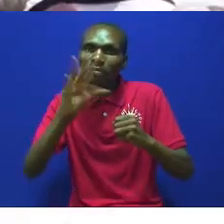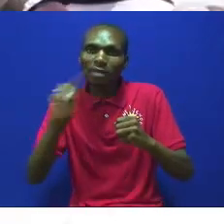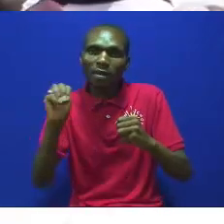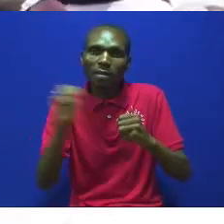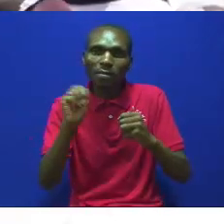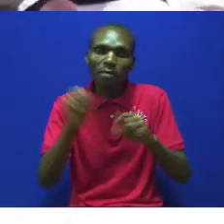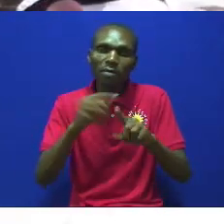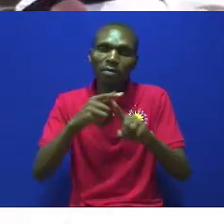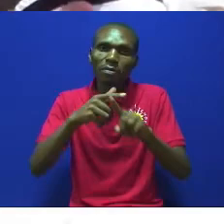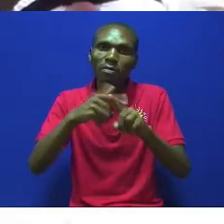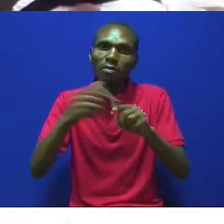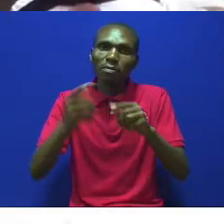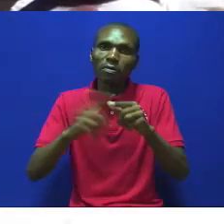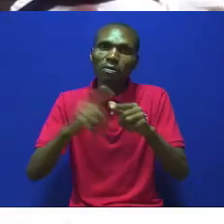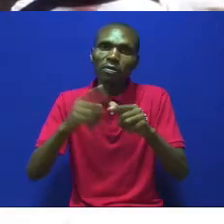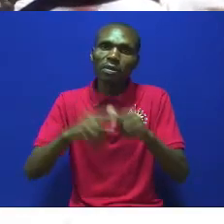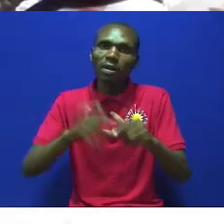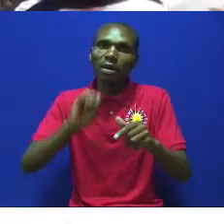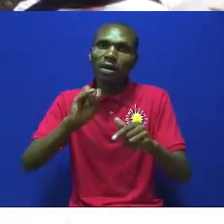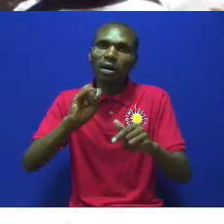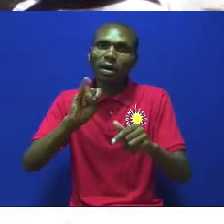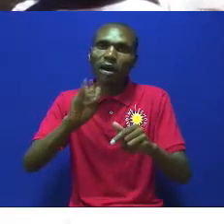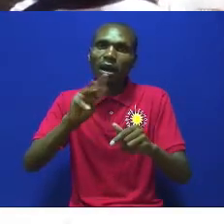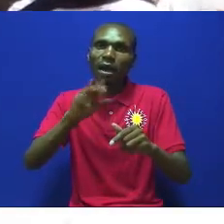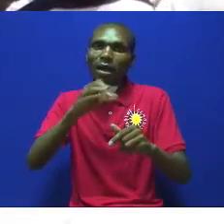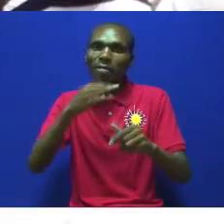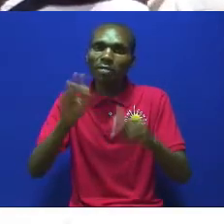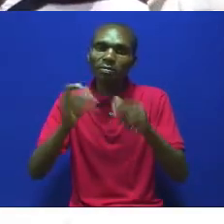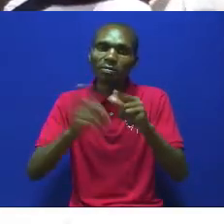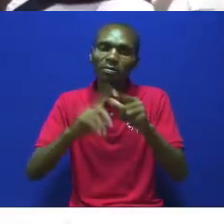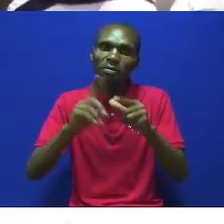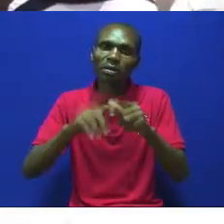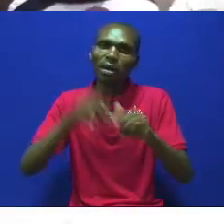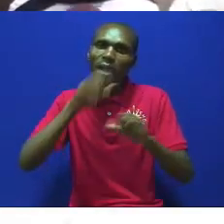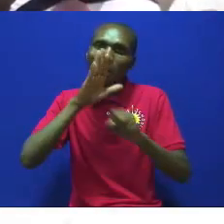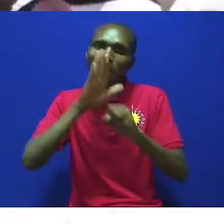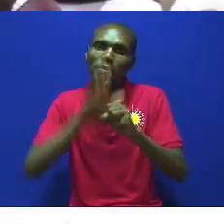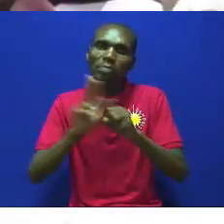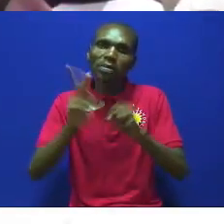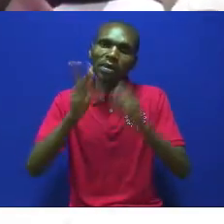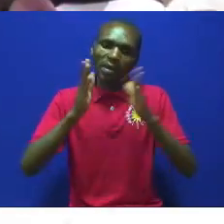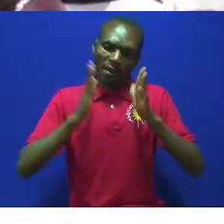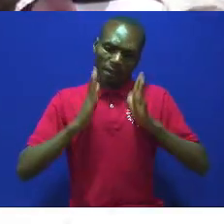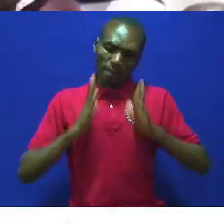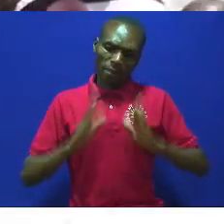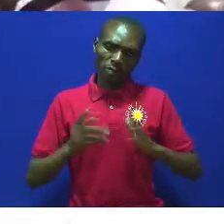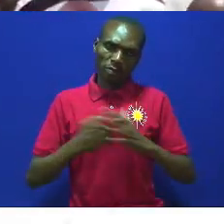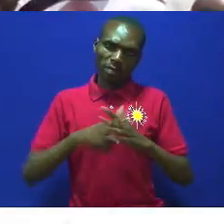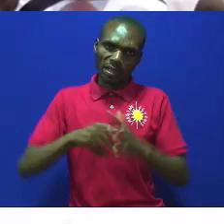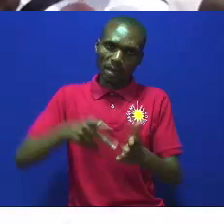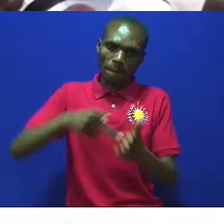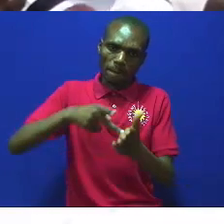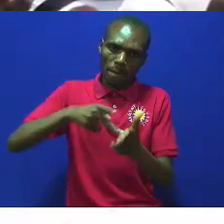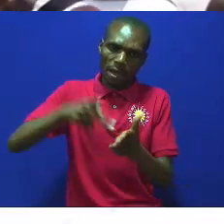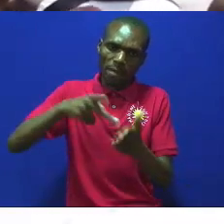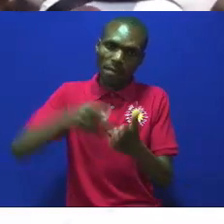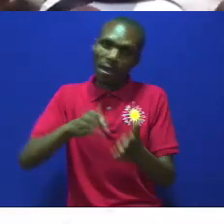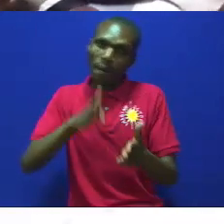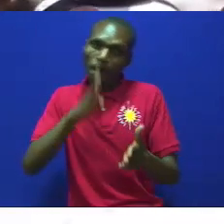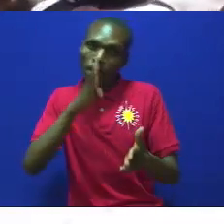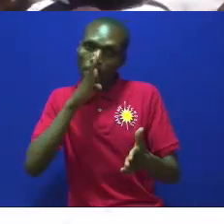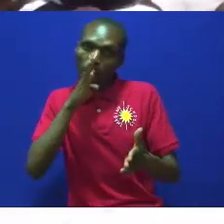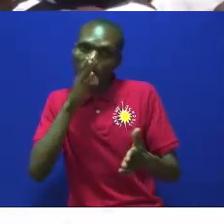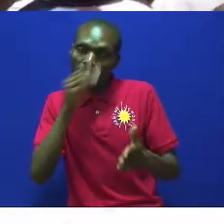sense moya IMF. Voigoni igo aenekilia ba Kenya. Uchaka guwaka na chibesa chili kabeso.